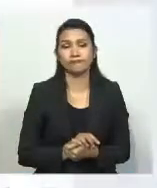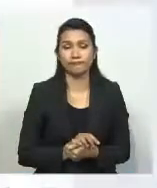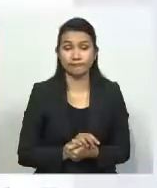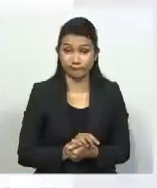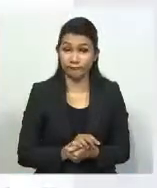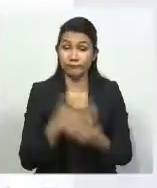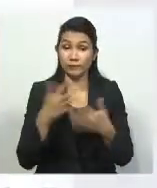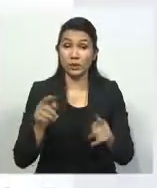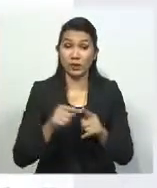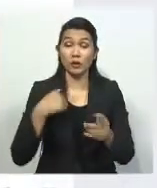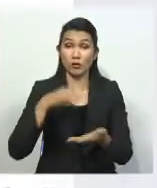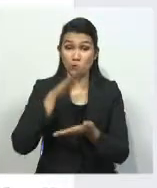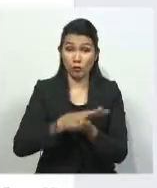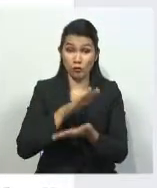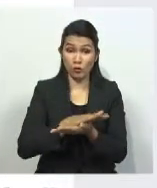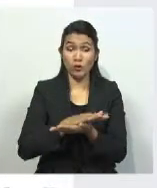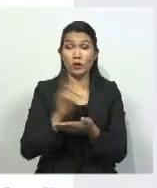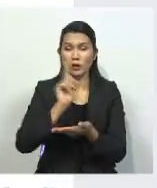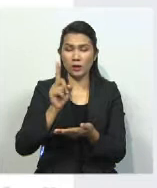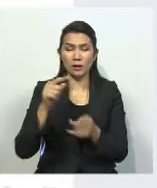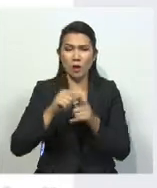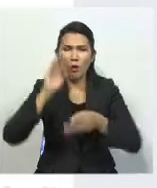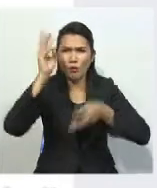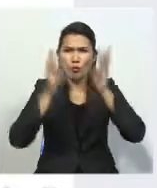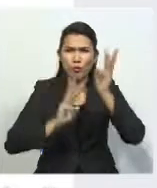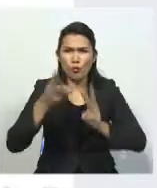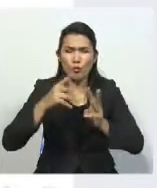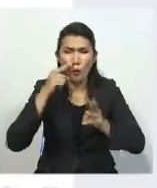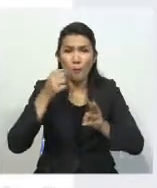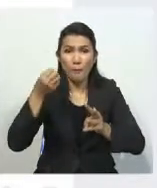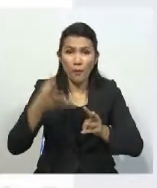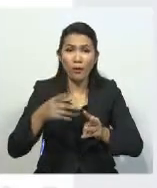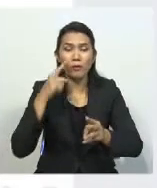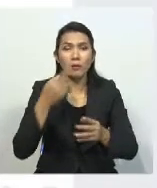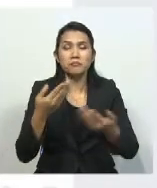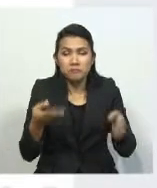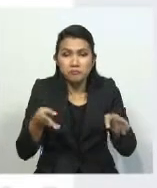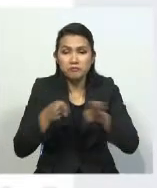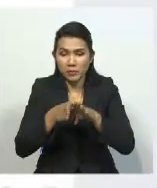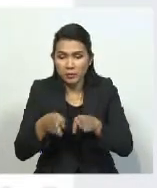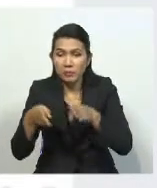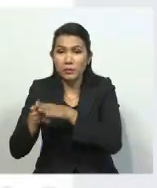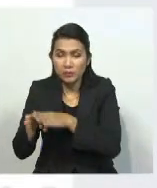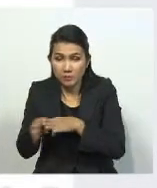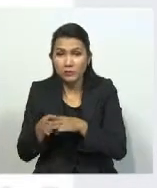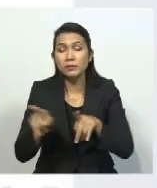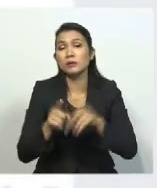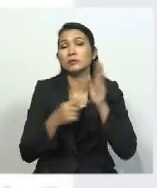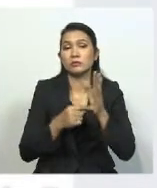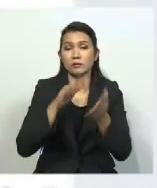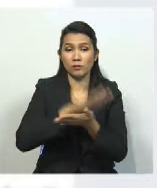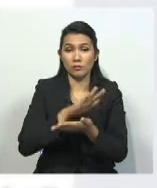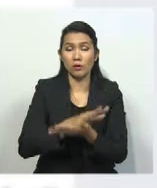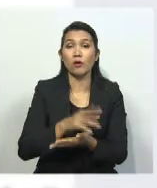่ส่วนบรรดาโรงเรียนที่อยู่ในโซนพื้นที่ที่มีค่าฝุ่นละอองเกินค่ามาตรฐานก็เริ่มทยอยปิดหนีฝุ่นกันแล้วนะคะอย่างโร